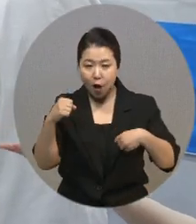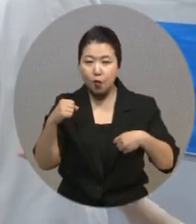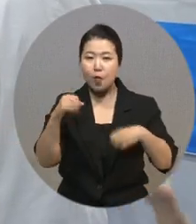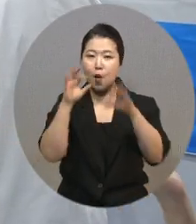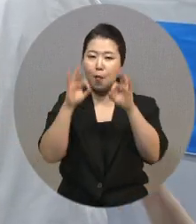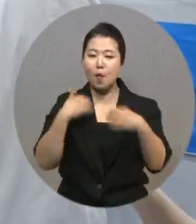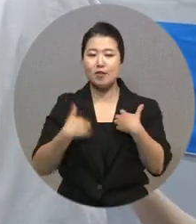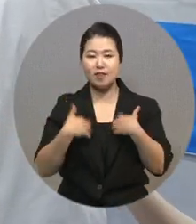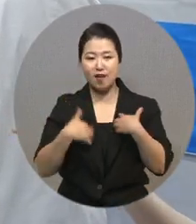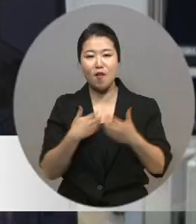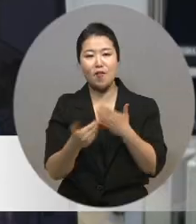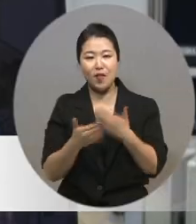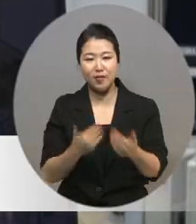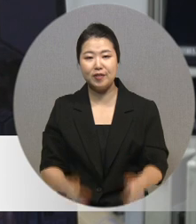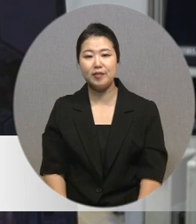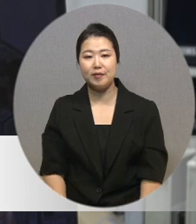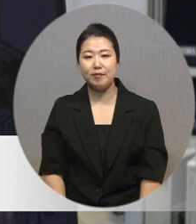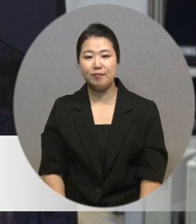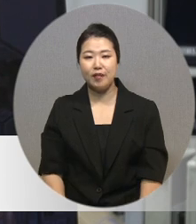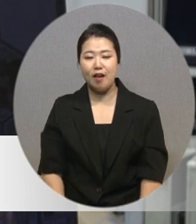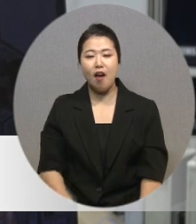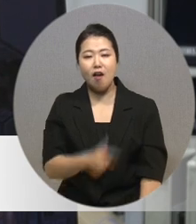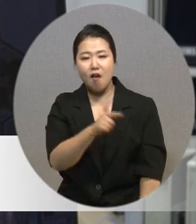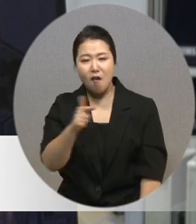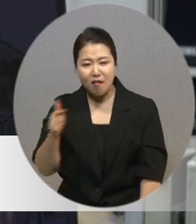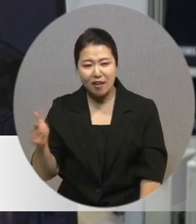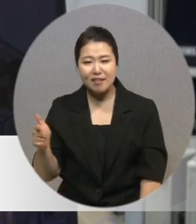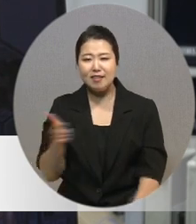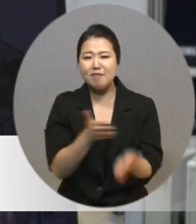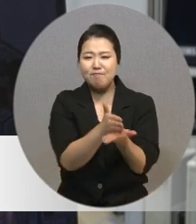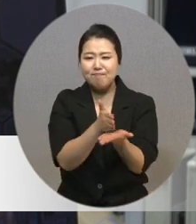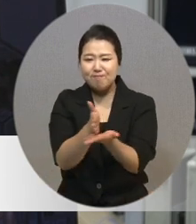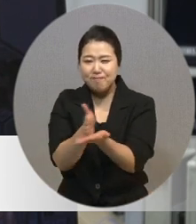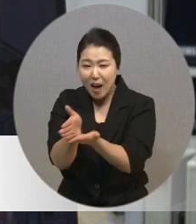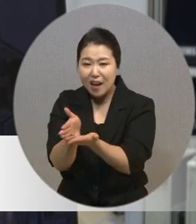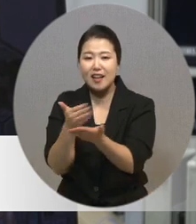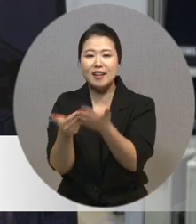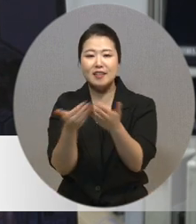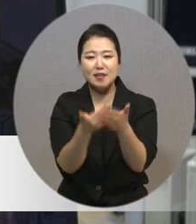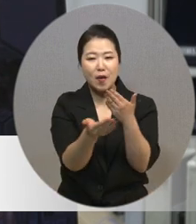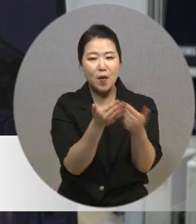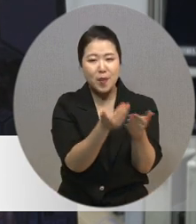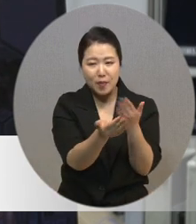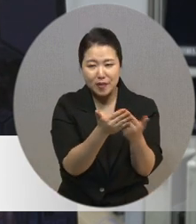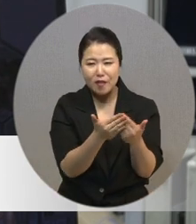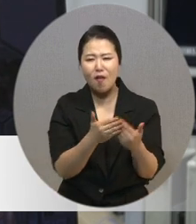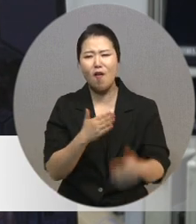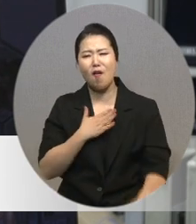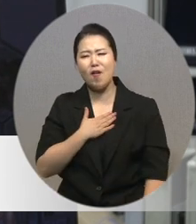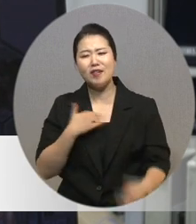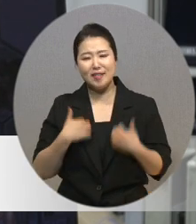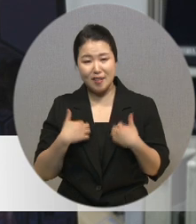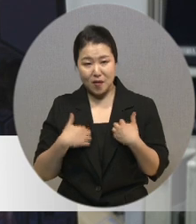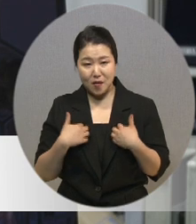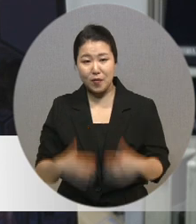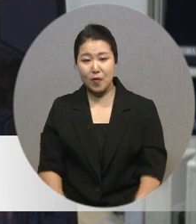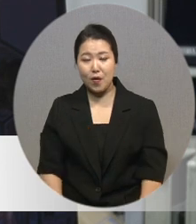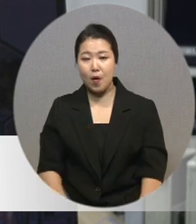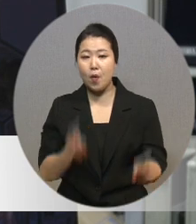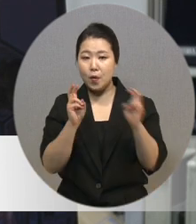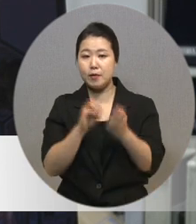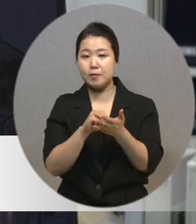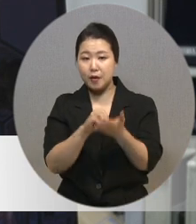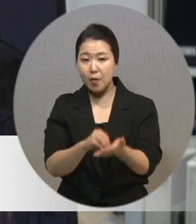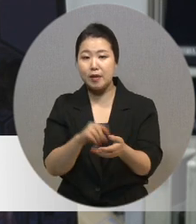즐거움을 선사했습니다 여러 가지과 취업을 하면서 너무 즐거웠고요 취업에